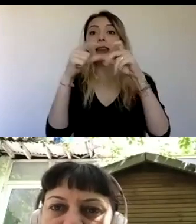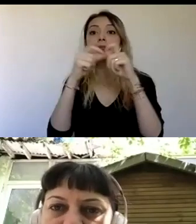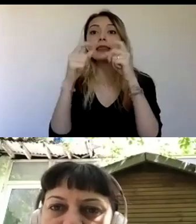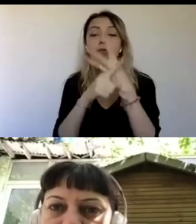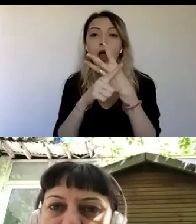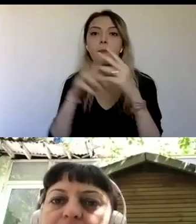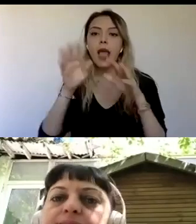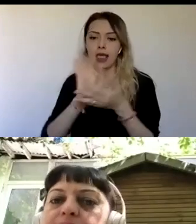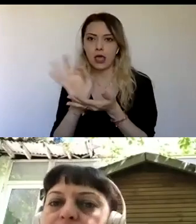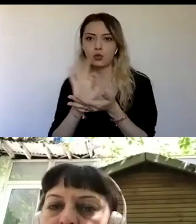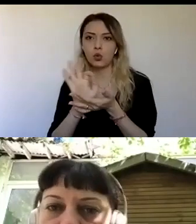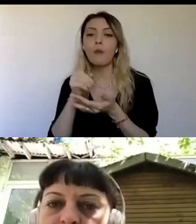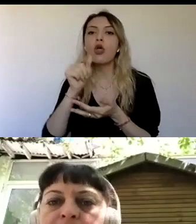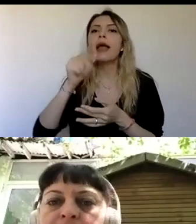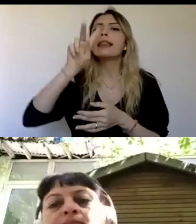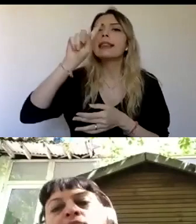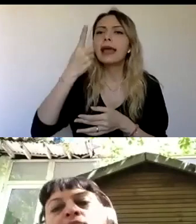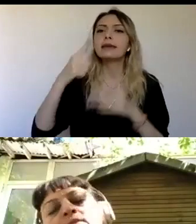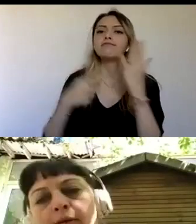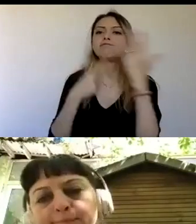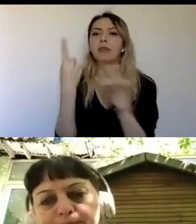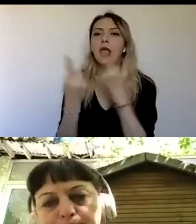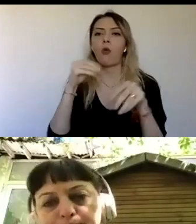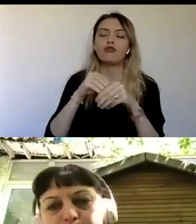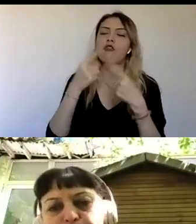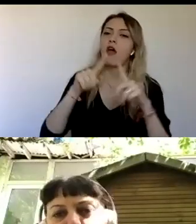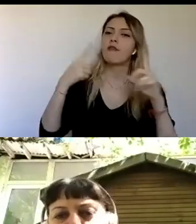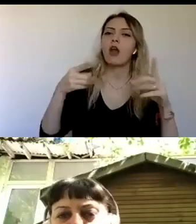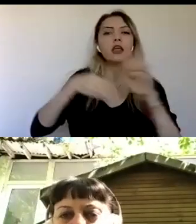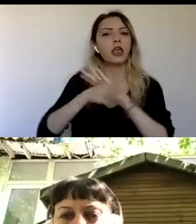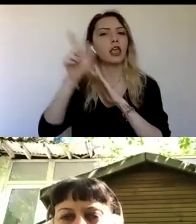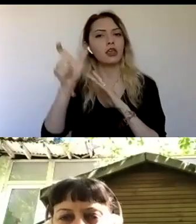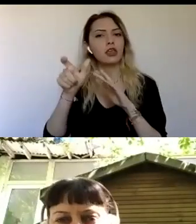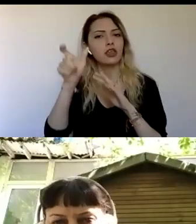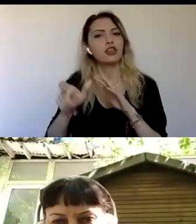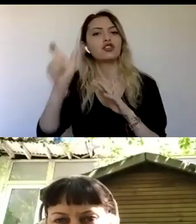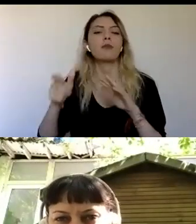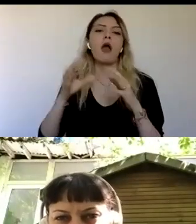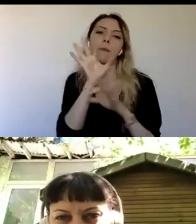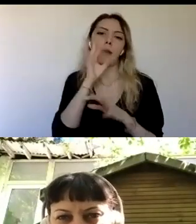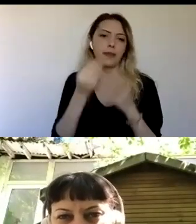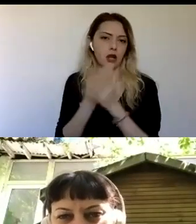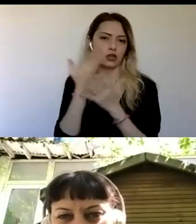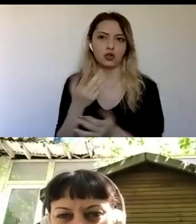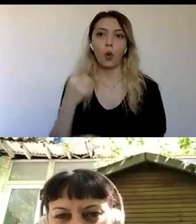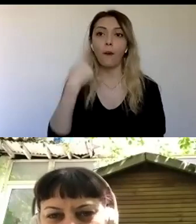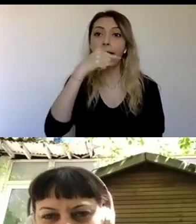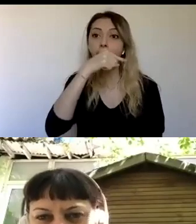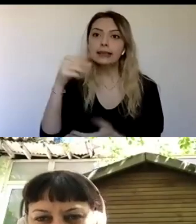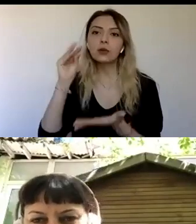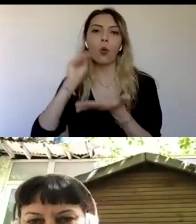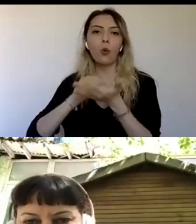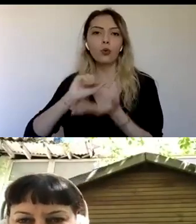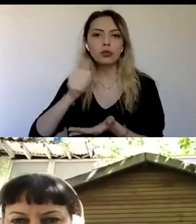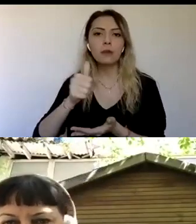gibi düşünebilirsiniz. Dolayısıyla bu aradığınız kelimenin sonuna eksi koyduğunuz zaman bu daha